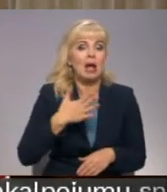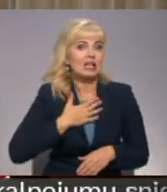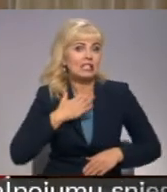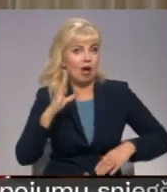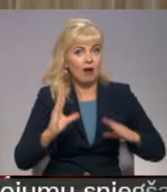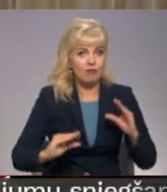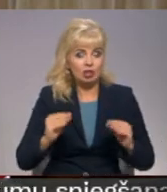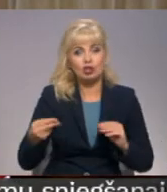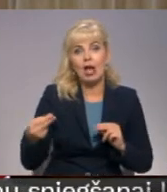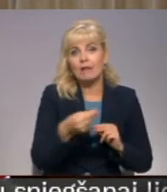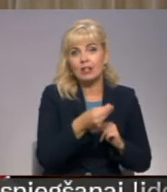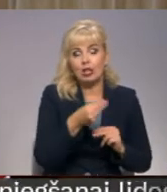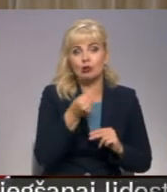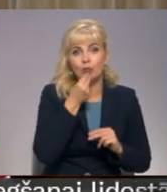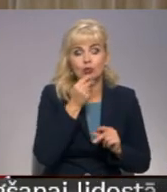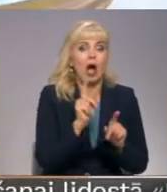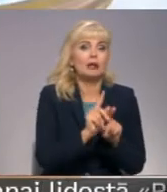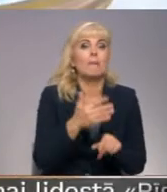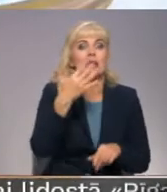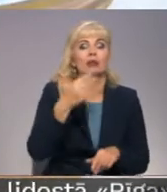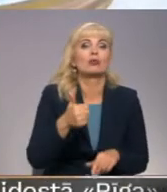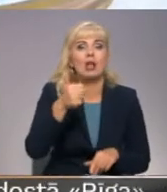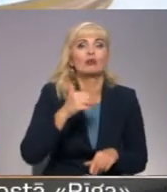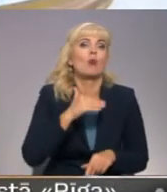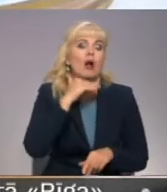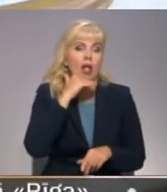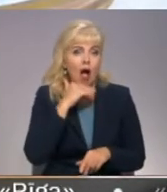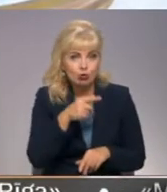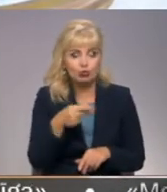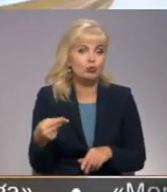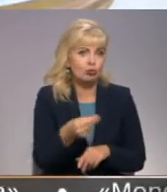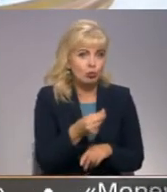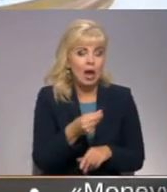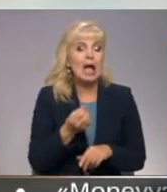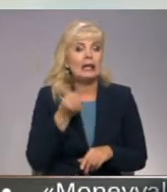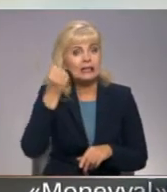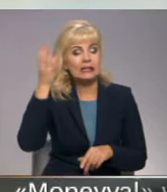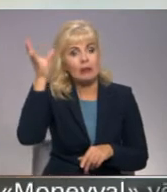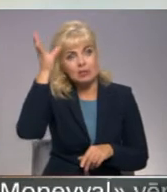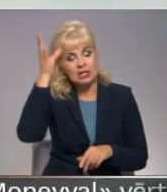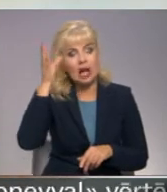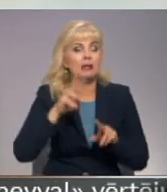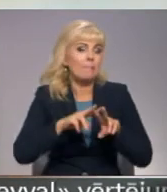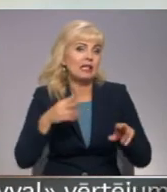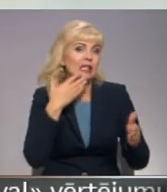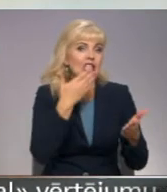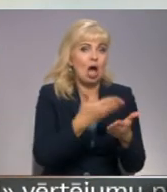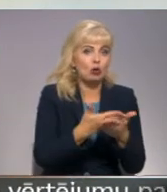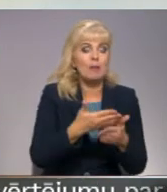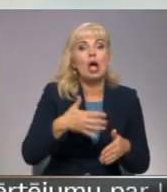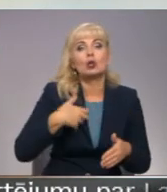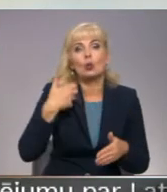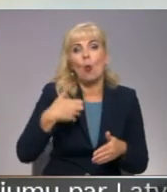līdzekļiem tā finansē pusdienas arī 5. Un 6. Klašu skolēniem. Izglītības un zinātnes ministrijas ierosinājumu, ka skolēnu